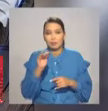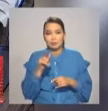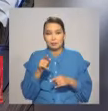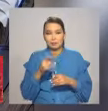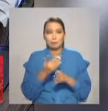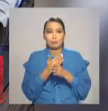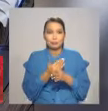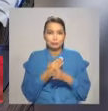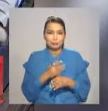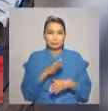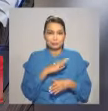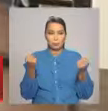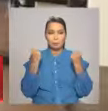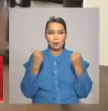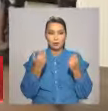помогла спортивная сноровка.